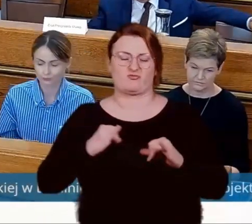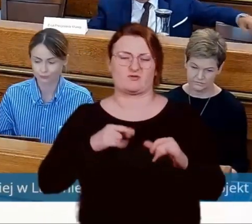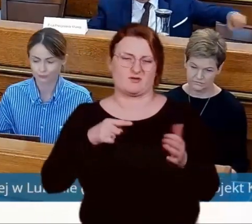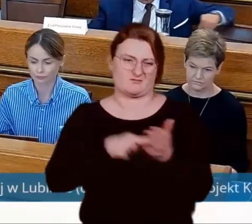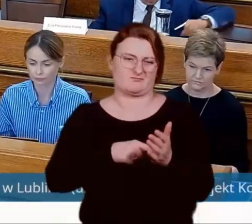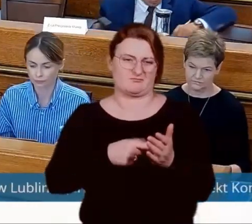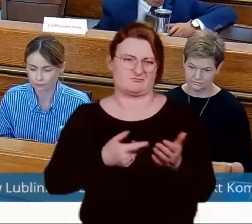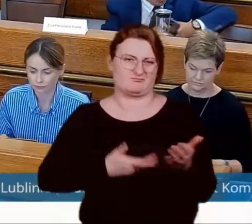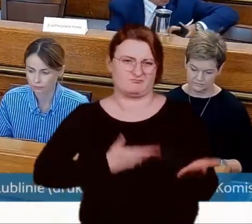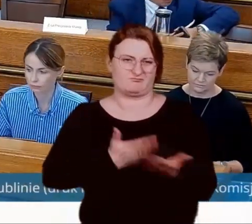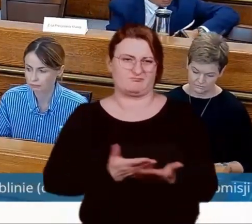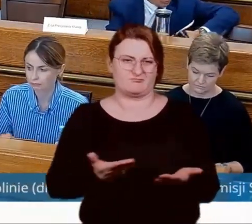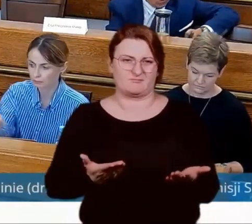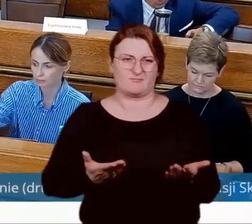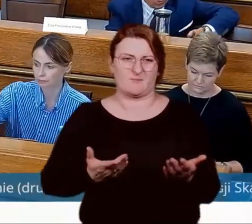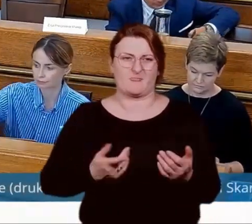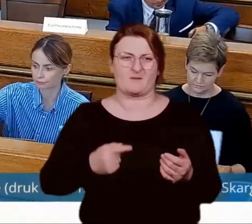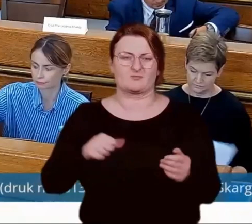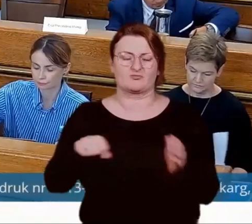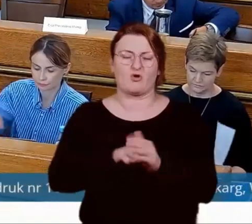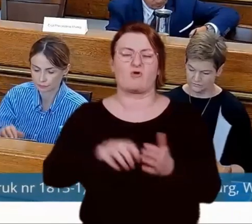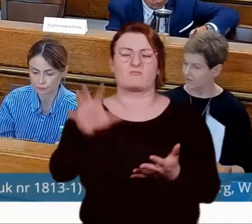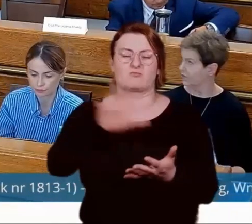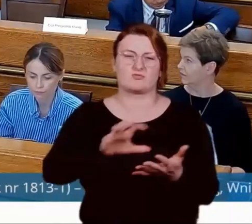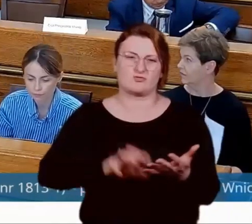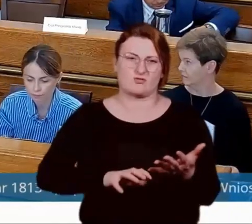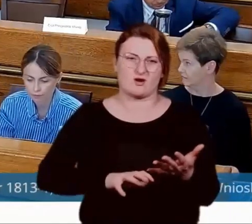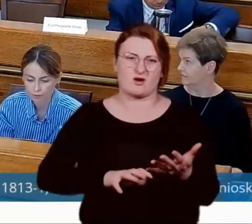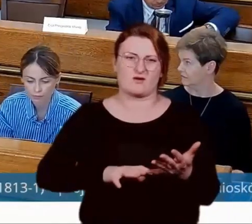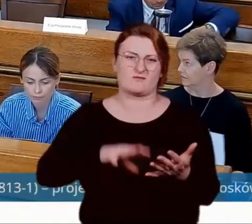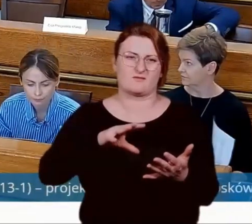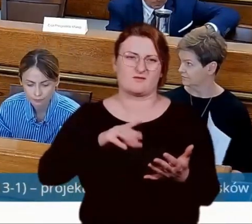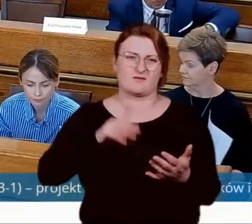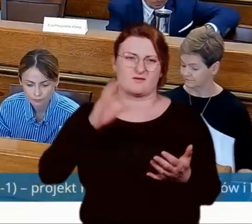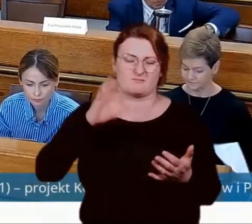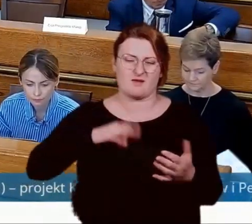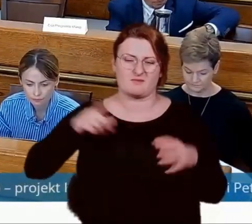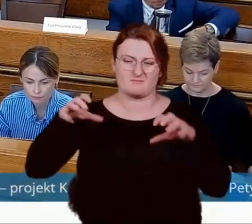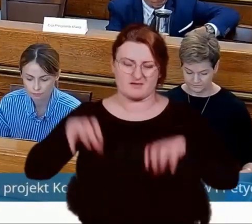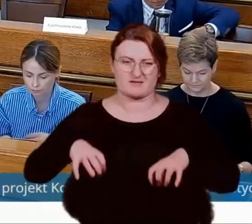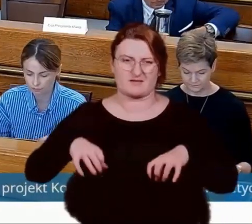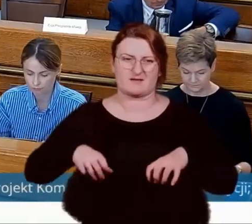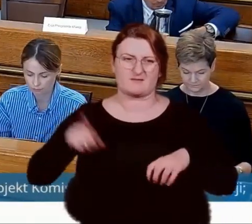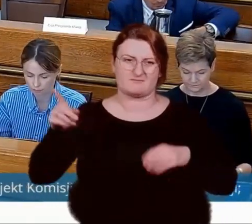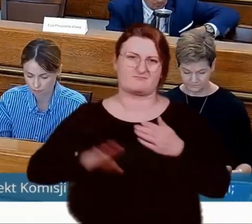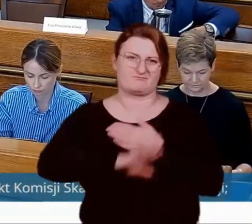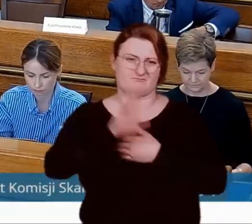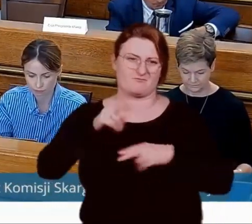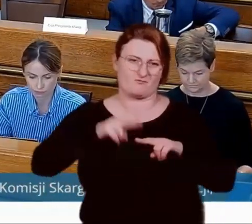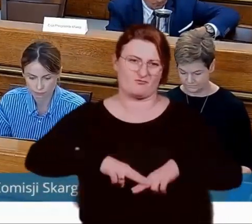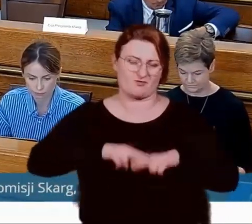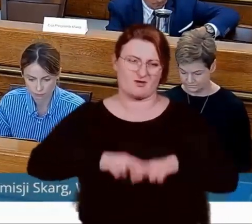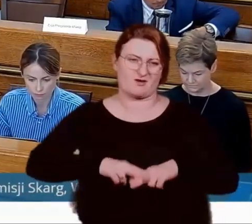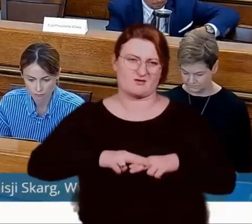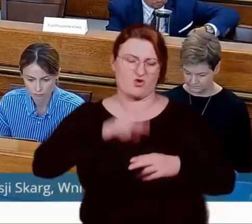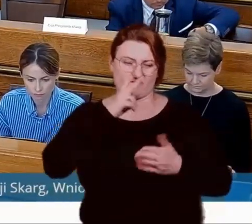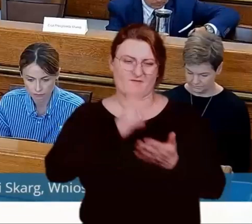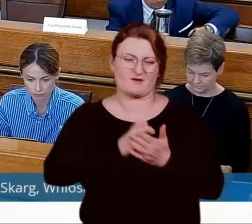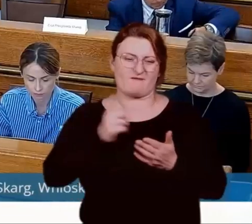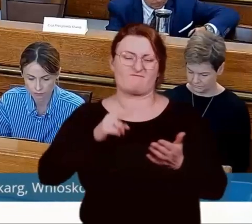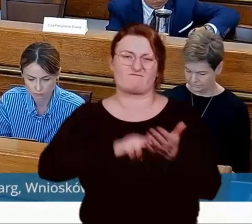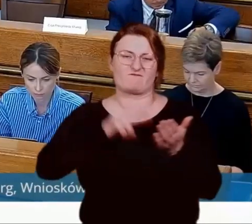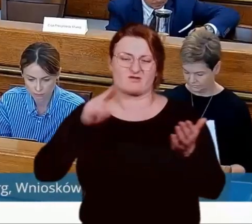zakresie, jeśli do protokołu zostało to przez samego pana prezesa, osobę reprezentującą fundację, oświadczone, że wycofują